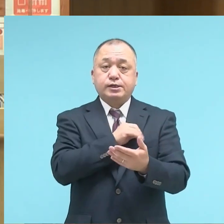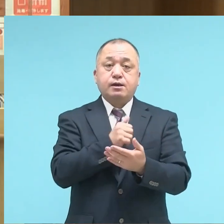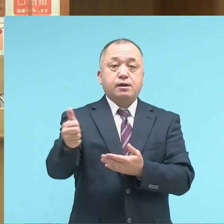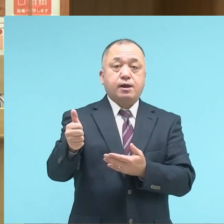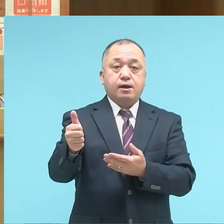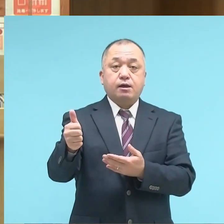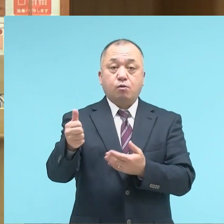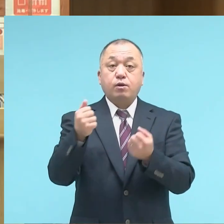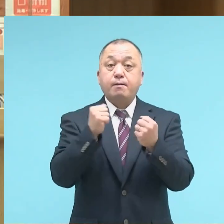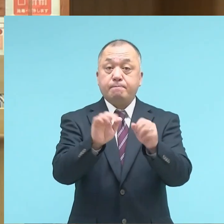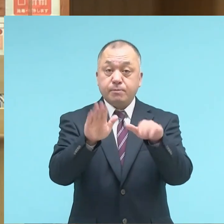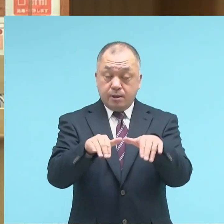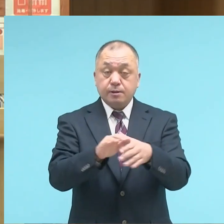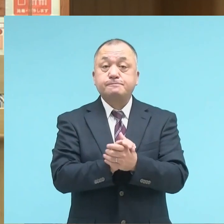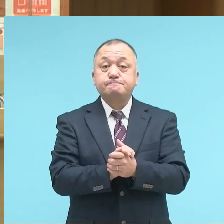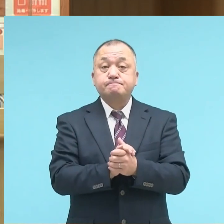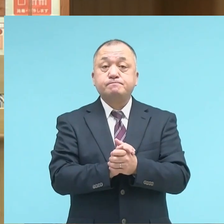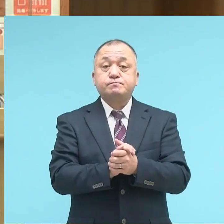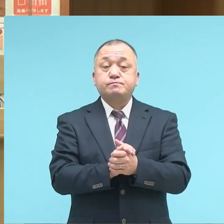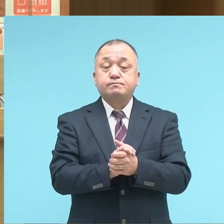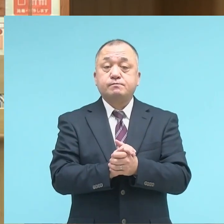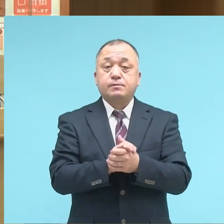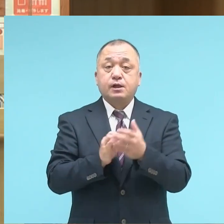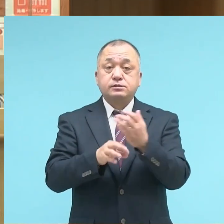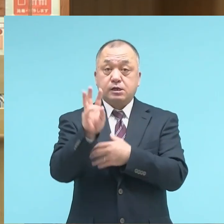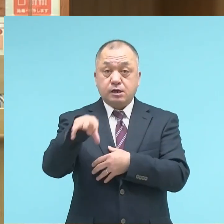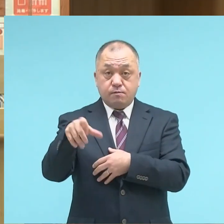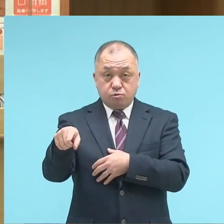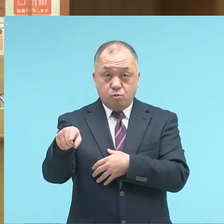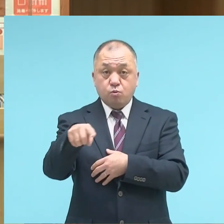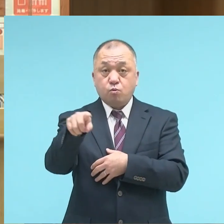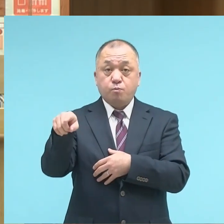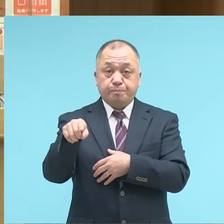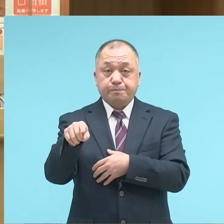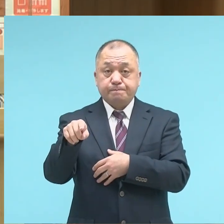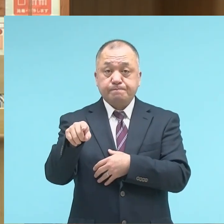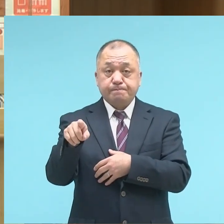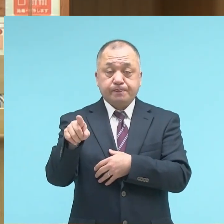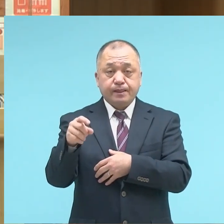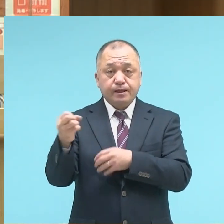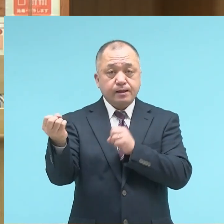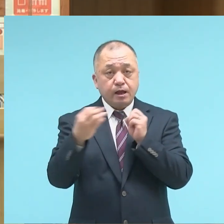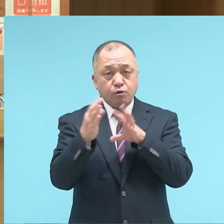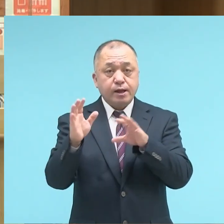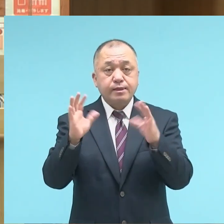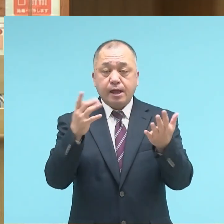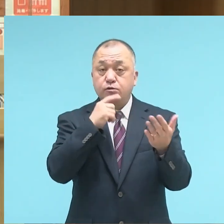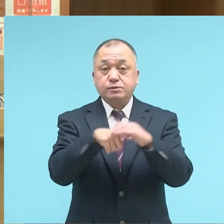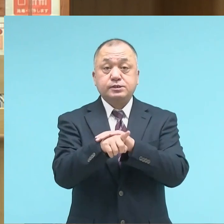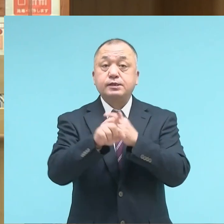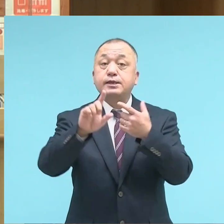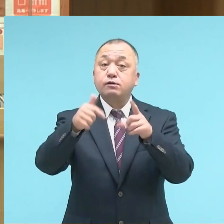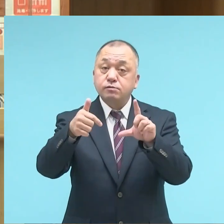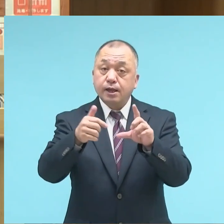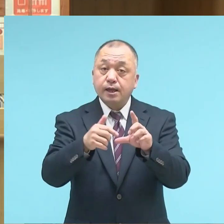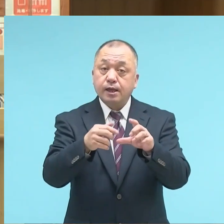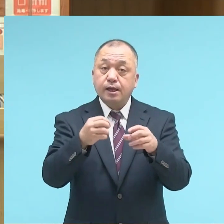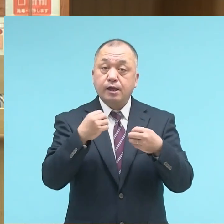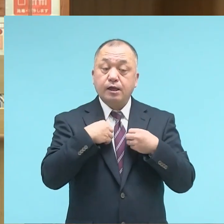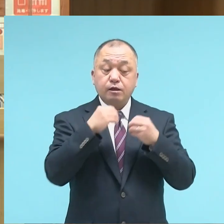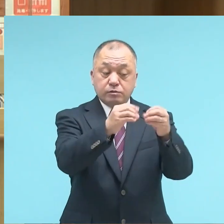、旭川と何かやり取りがないということではなくて、クラスターが発生します